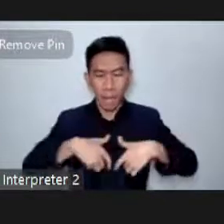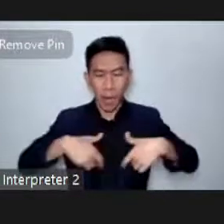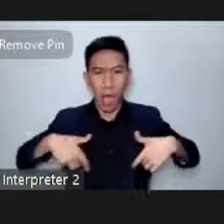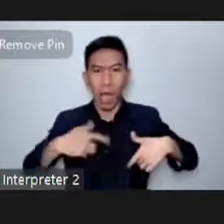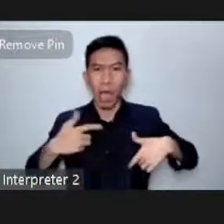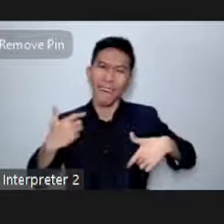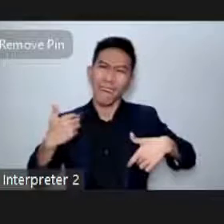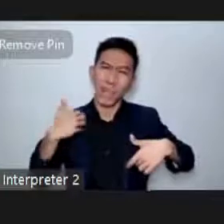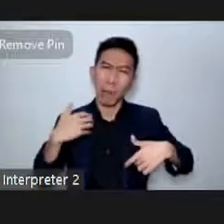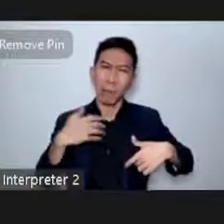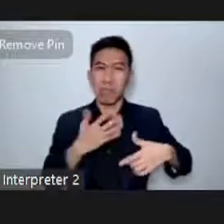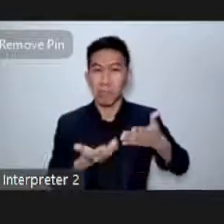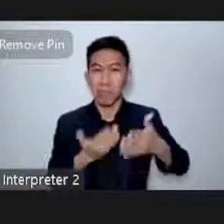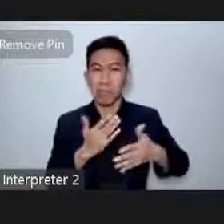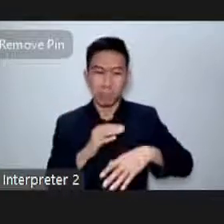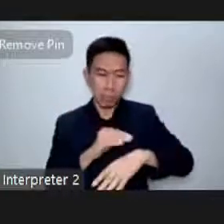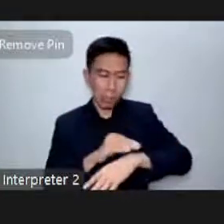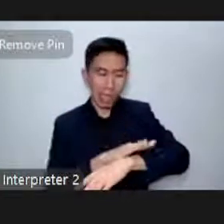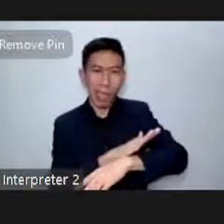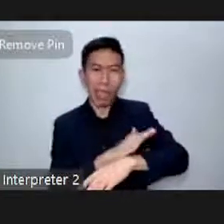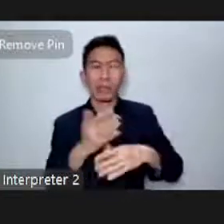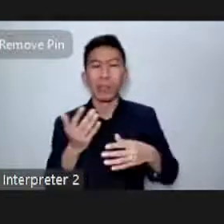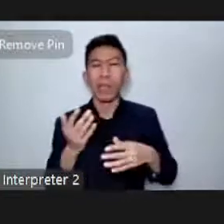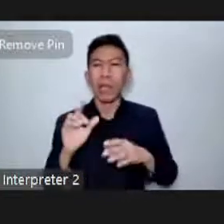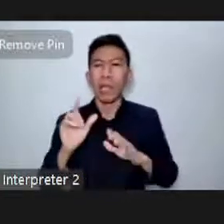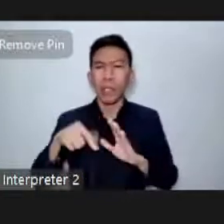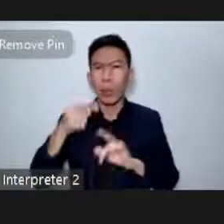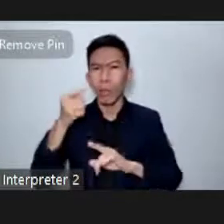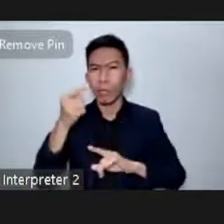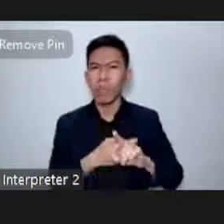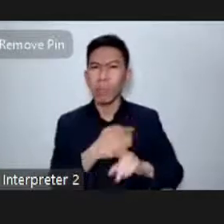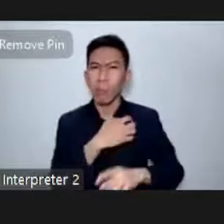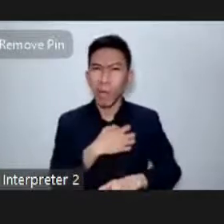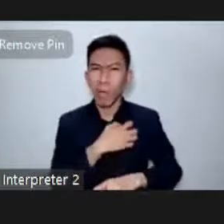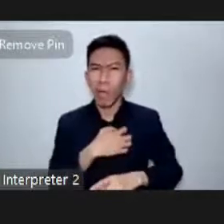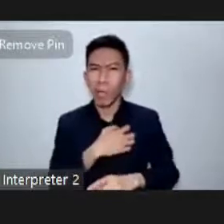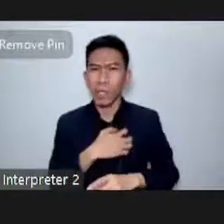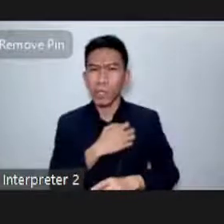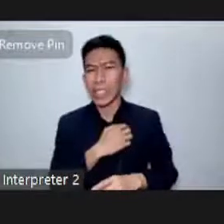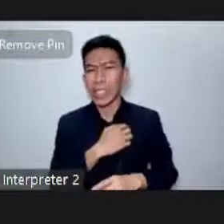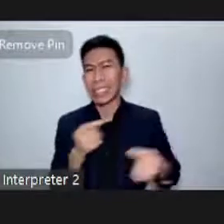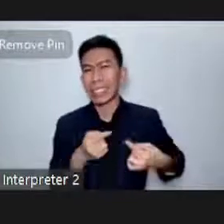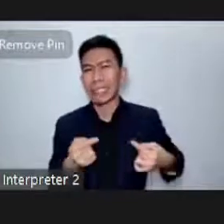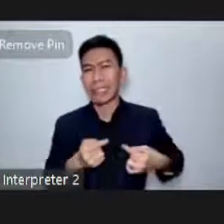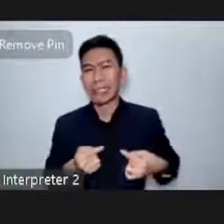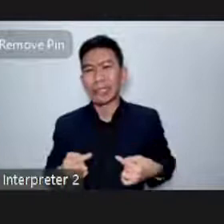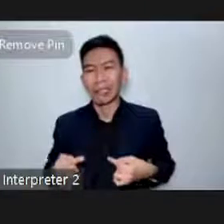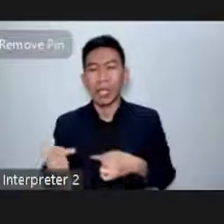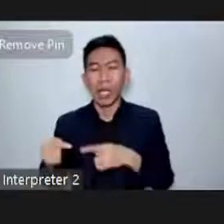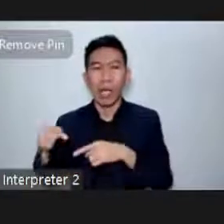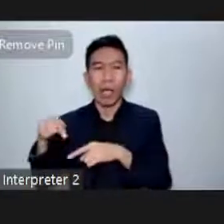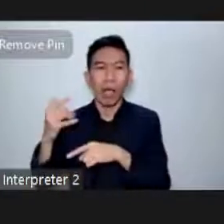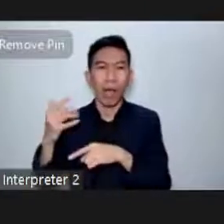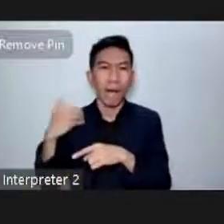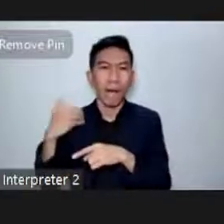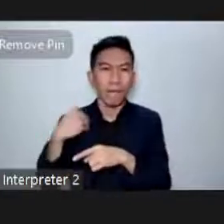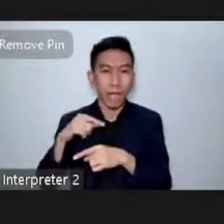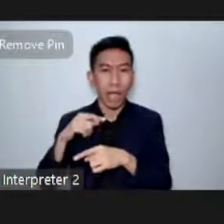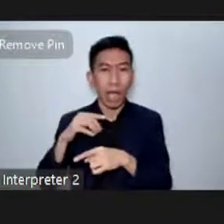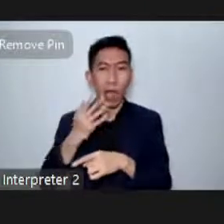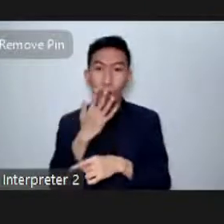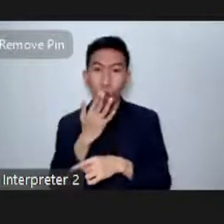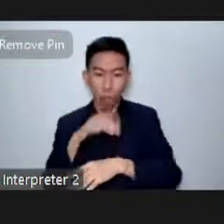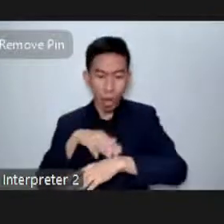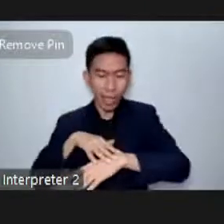ang ilang buwan, bukod sa pangangate, kumikirot na, nag-iiba na rin ang kulay ng balat at